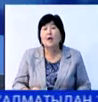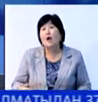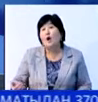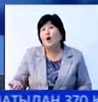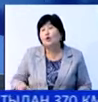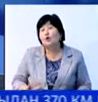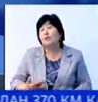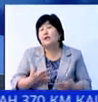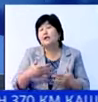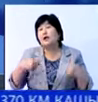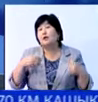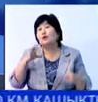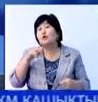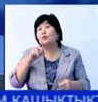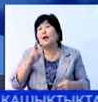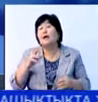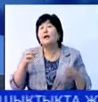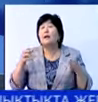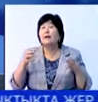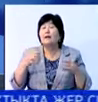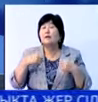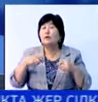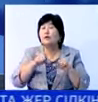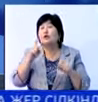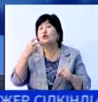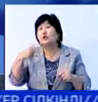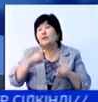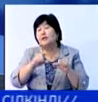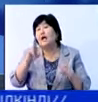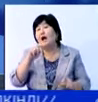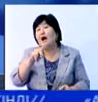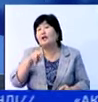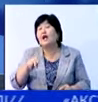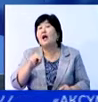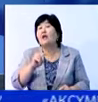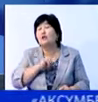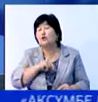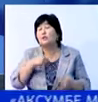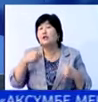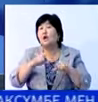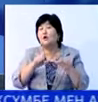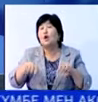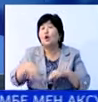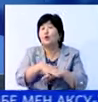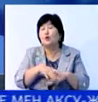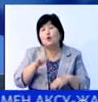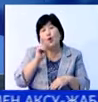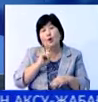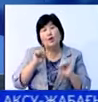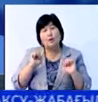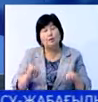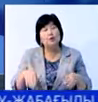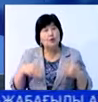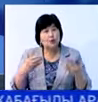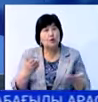Тұрмыстық тауарлар сататын Сулпа компаниясы 120-шы дүкенін ашты. Қазалы ауданында жұмысын бастаған сауда нүктесі тұрғындарға қолайлы мүмкіндіктер